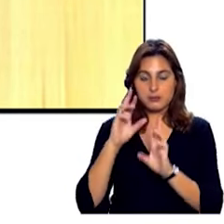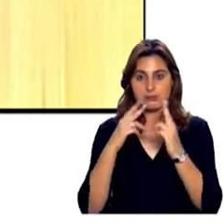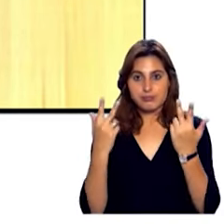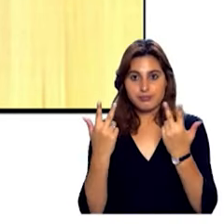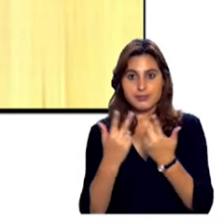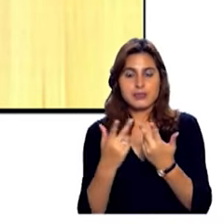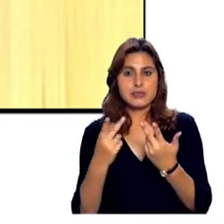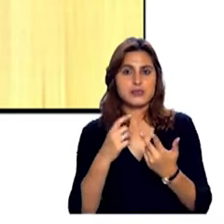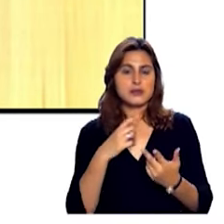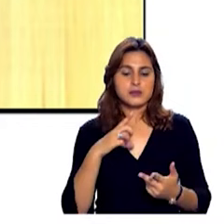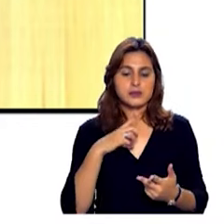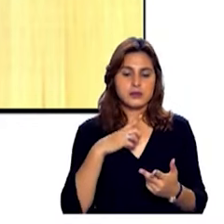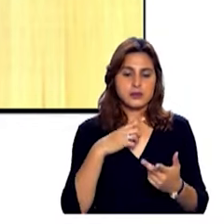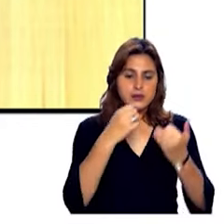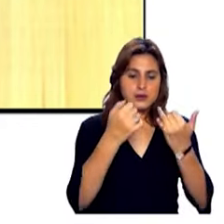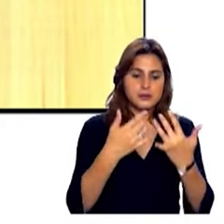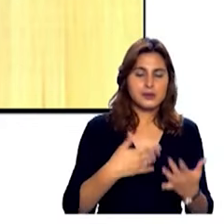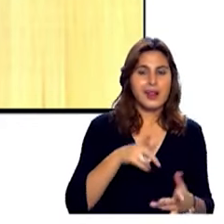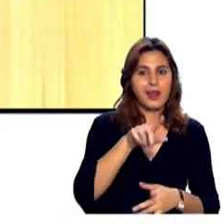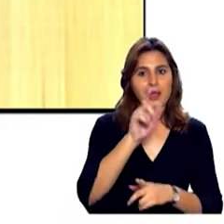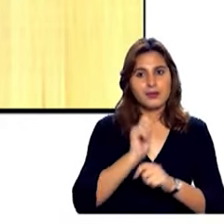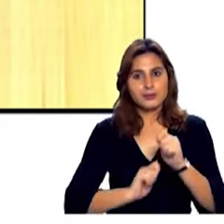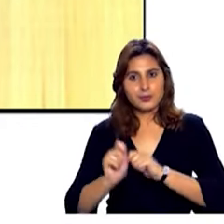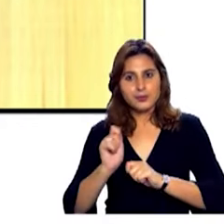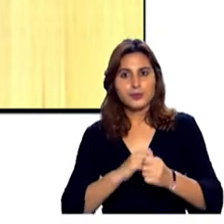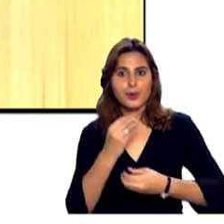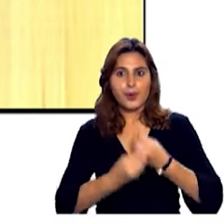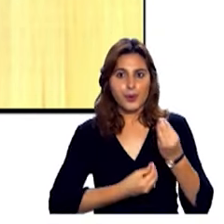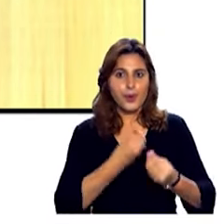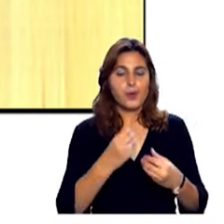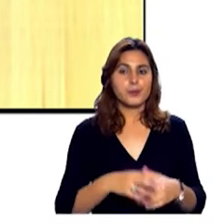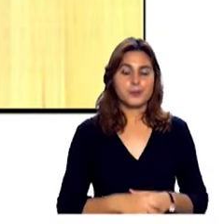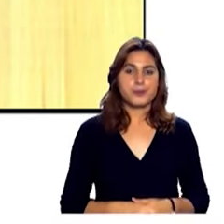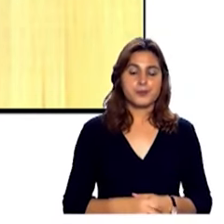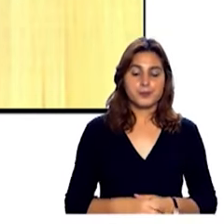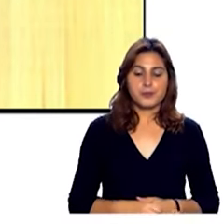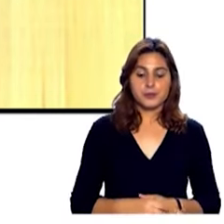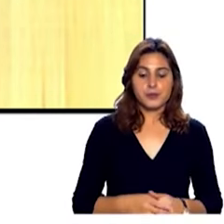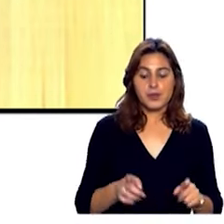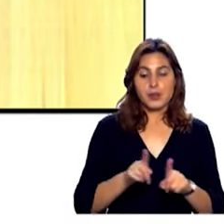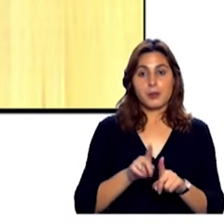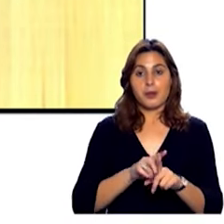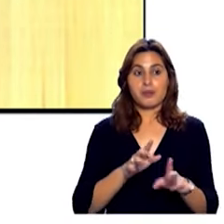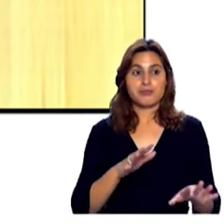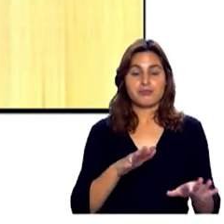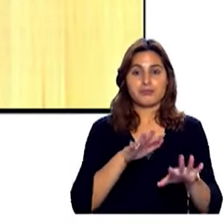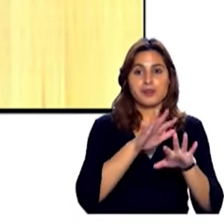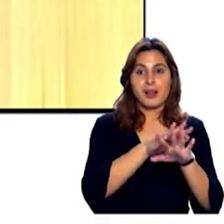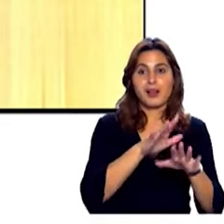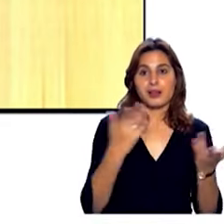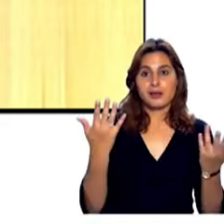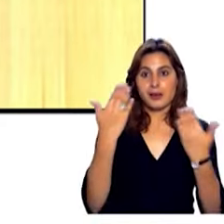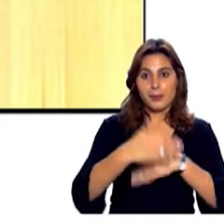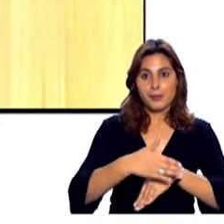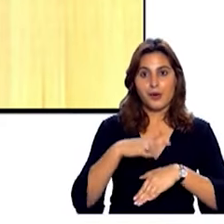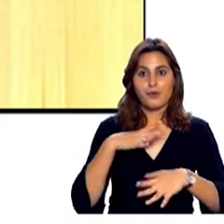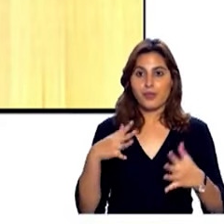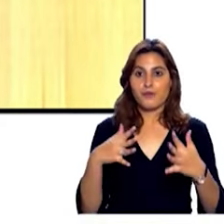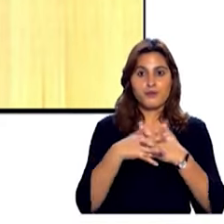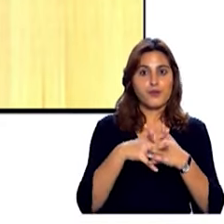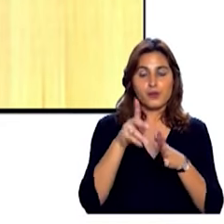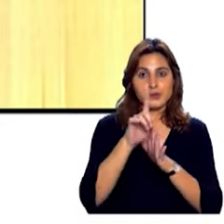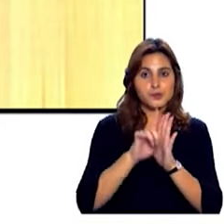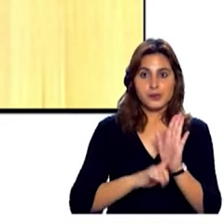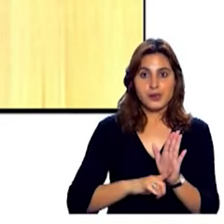controllo sosten che Il Travis momento Della prova non violi alcuna Norma di diritto e quindi non possa essere oggetto di controllo